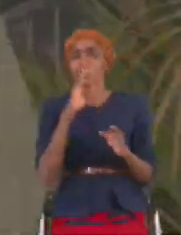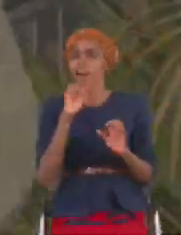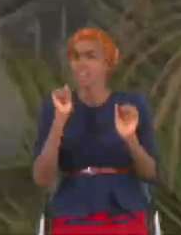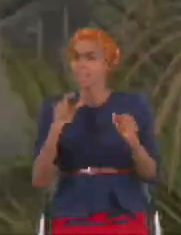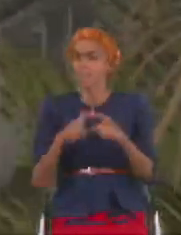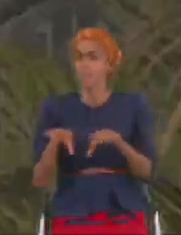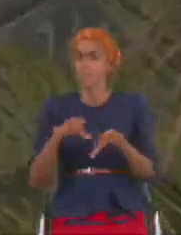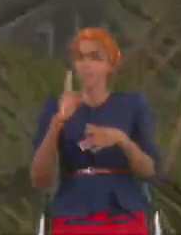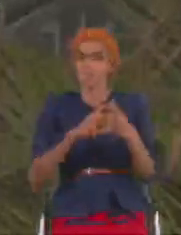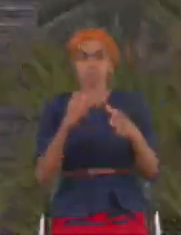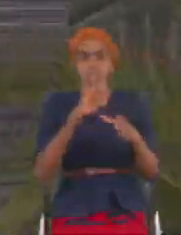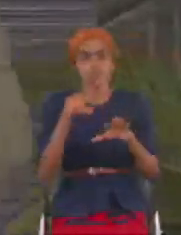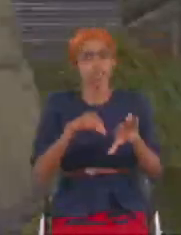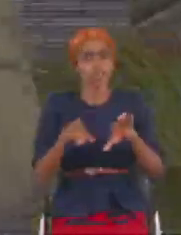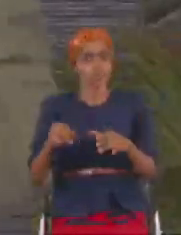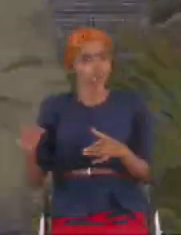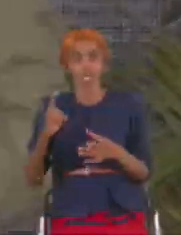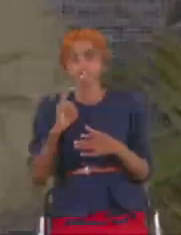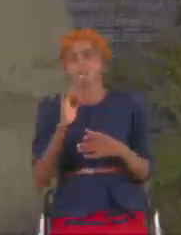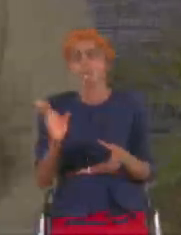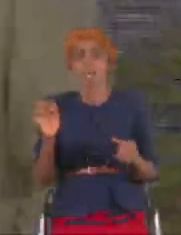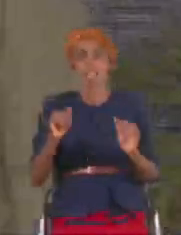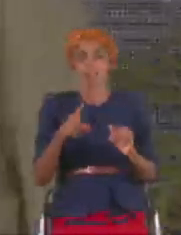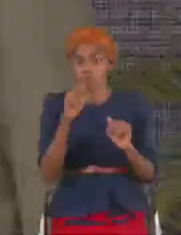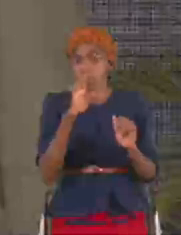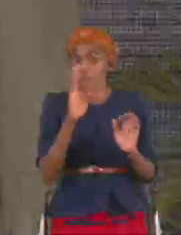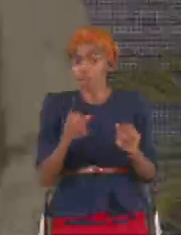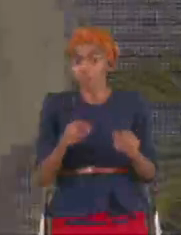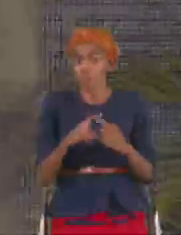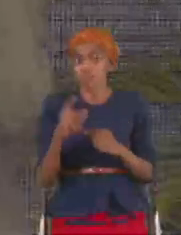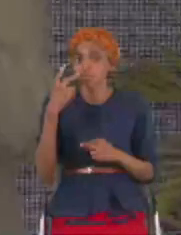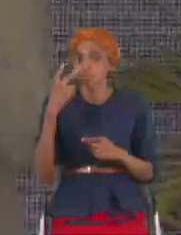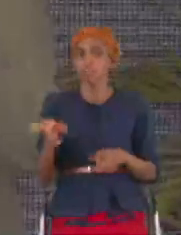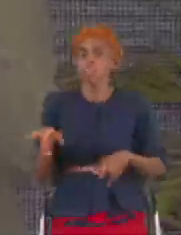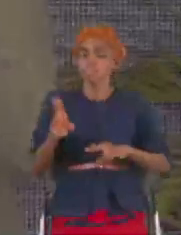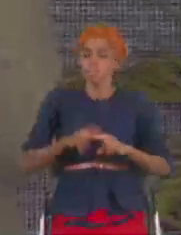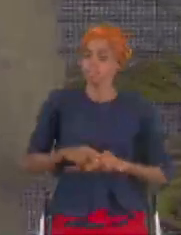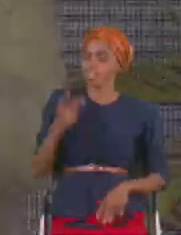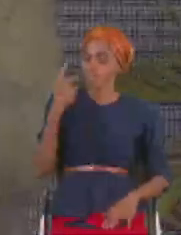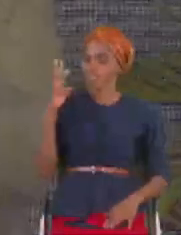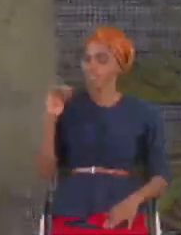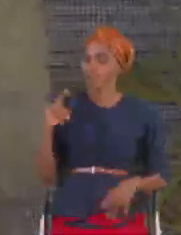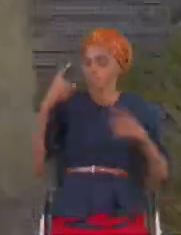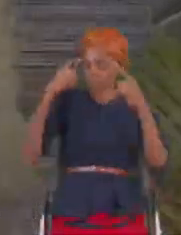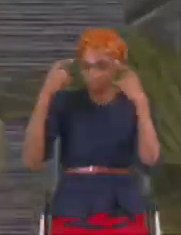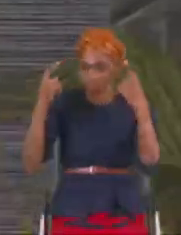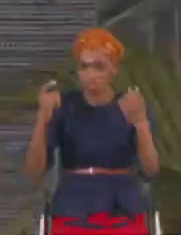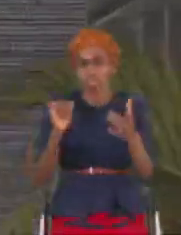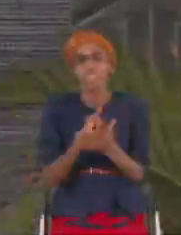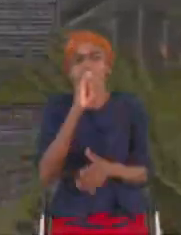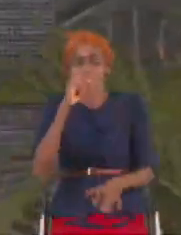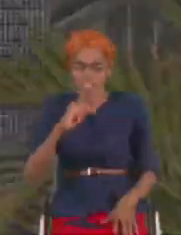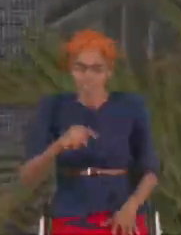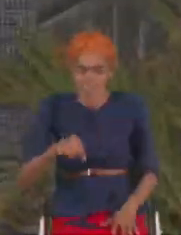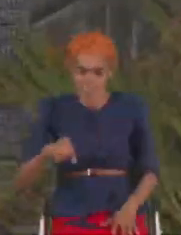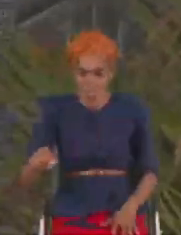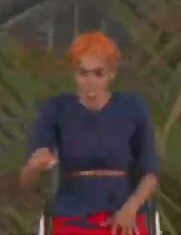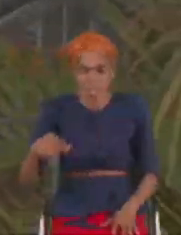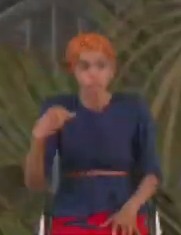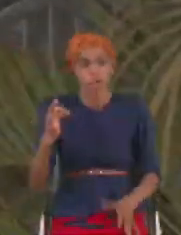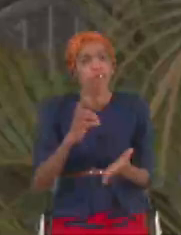peut faire ce que tu fais et tu peux t'asseoir et les voir eux ici ça c'est la marque